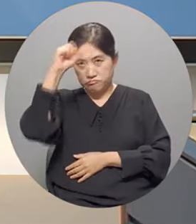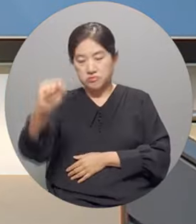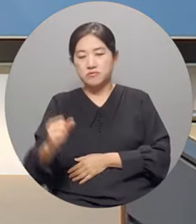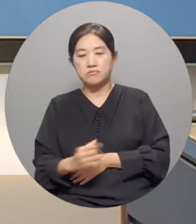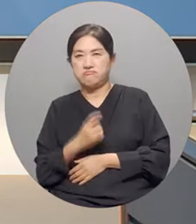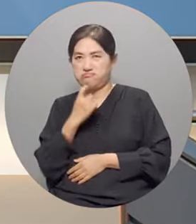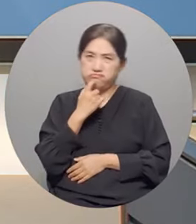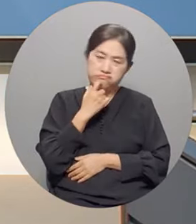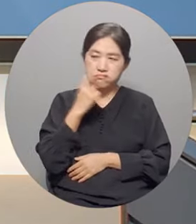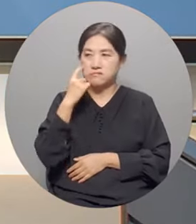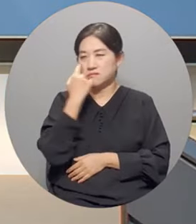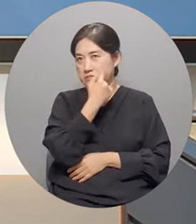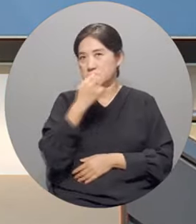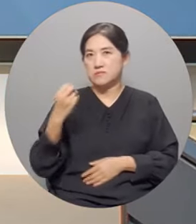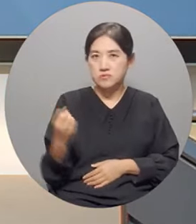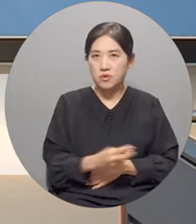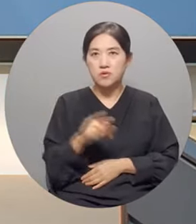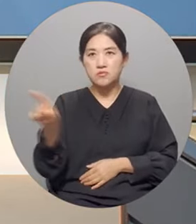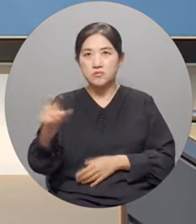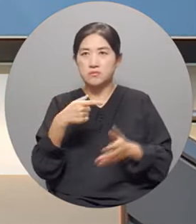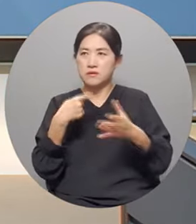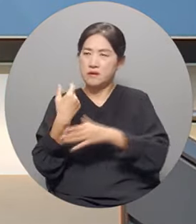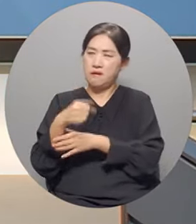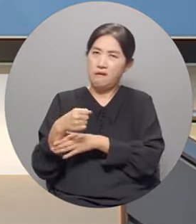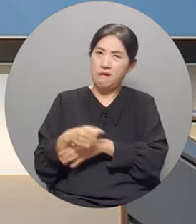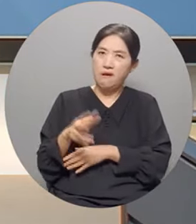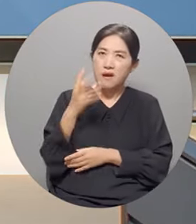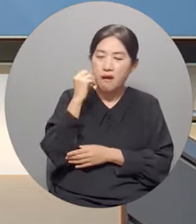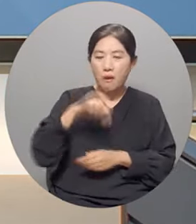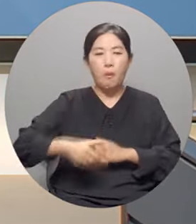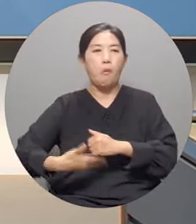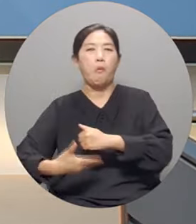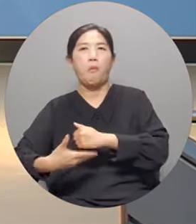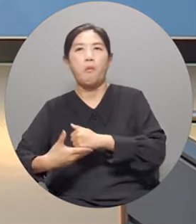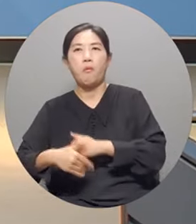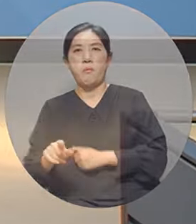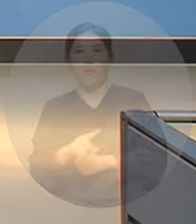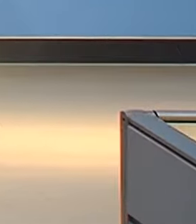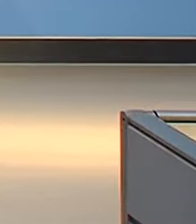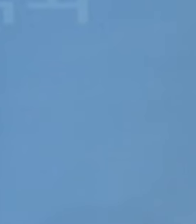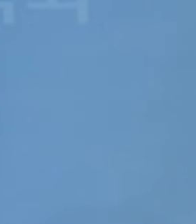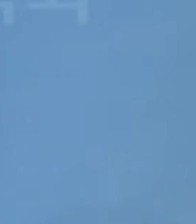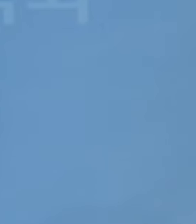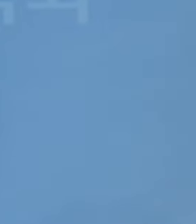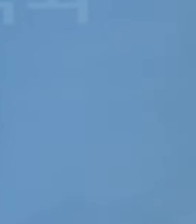오기만 재확인했다며 누구도 납득 못할 자화자찬이라고 비판했습니다.